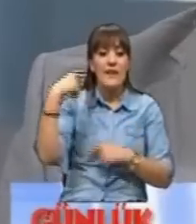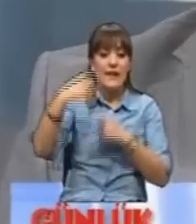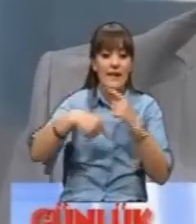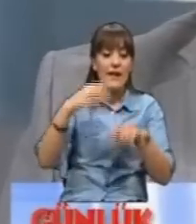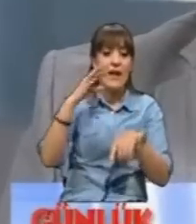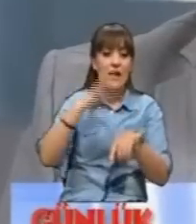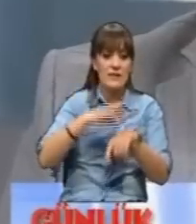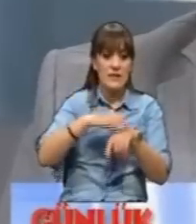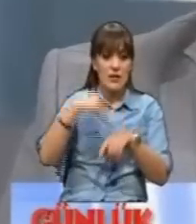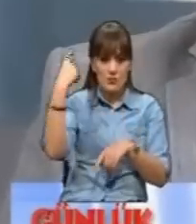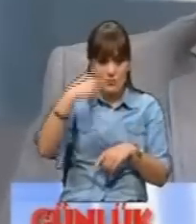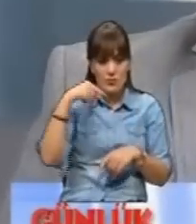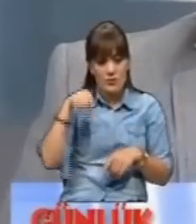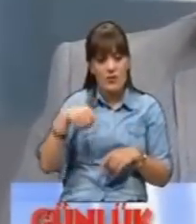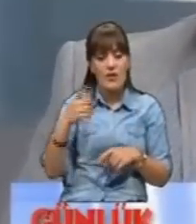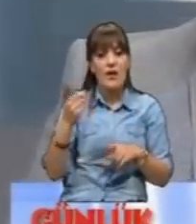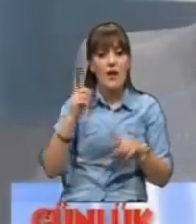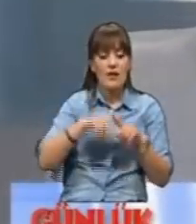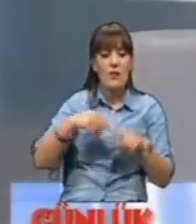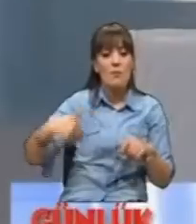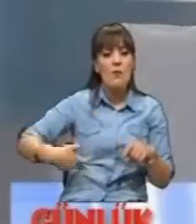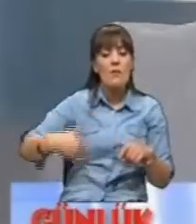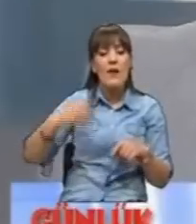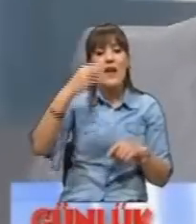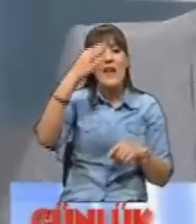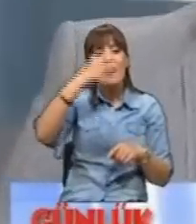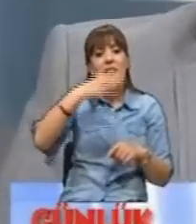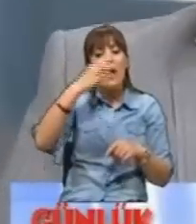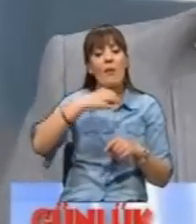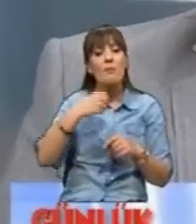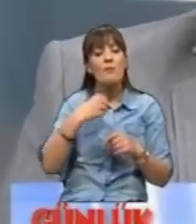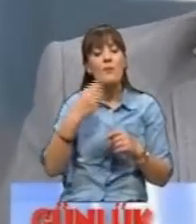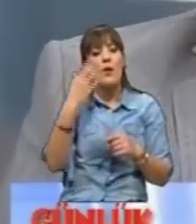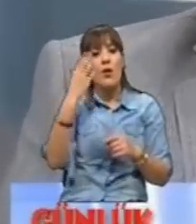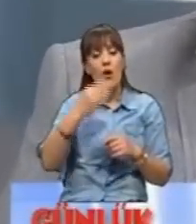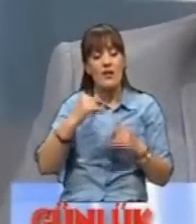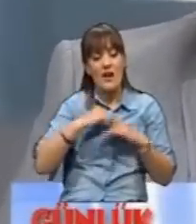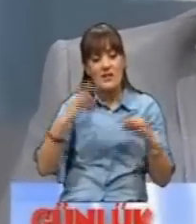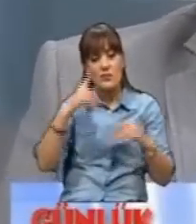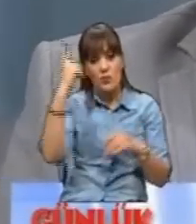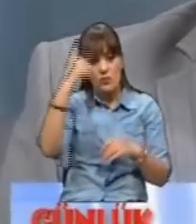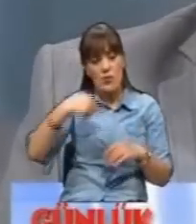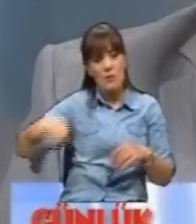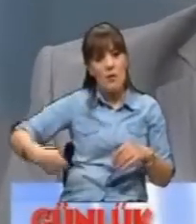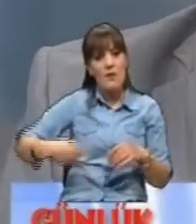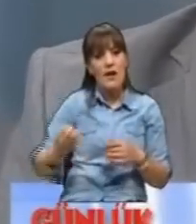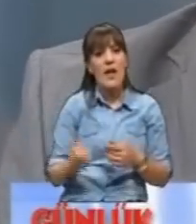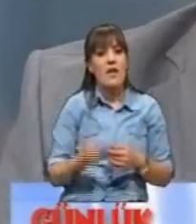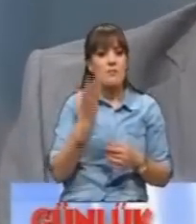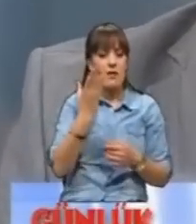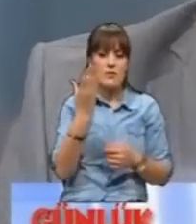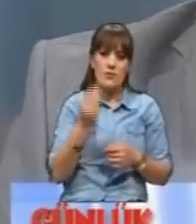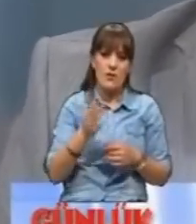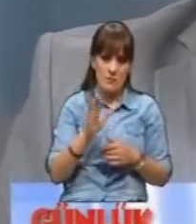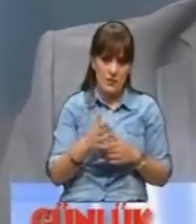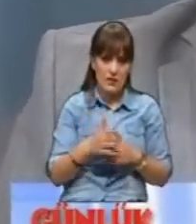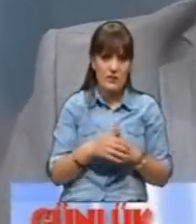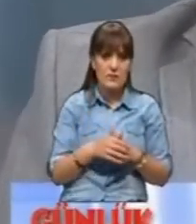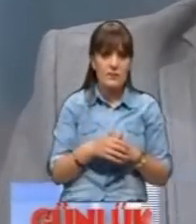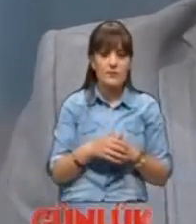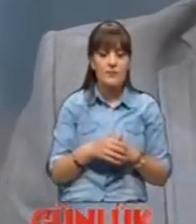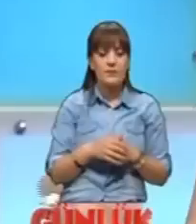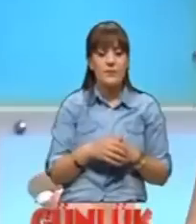genetik rahatsızlıklardan dolayı artı böbreğin iltihabi rahatsızlıklarından dolayı, hı hı, da böbrek yetmezliği görülür. Evet,